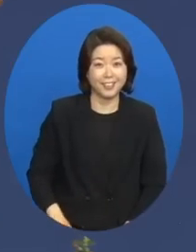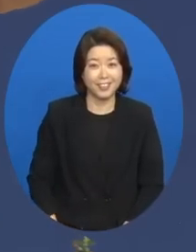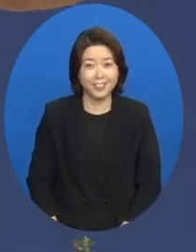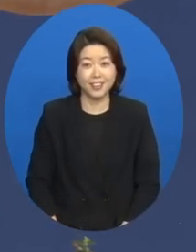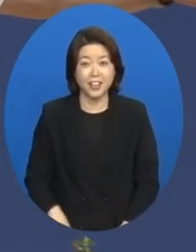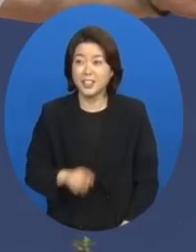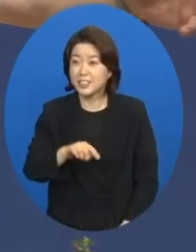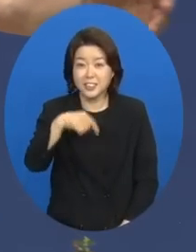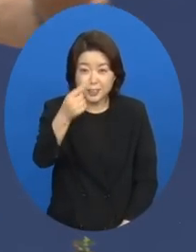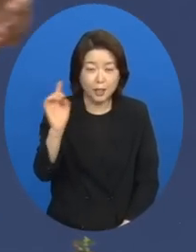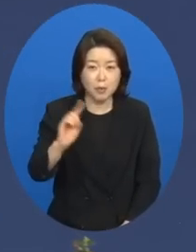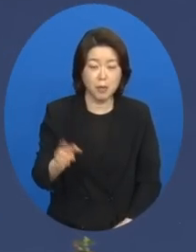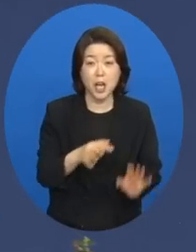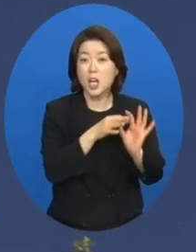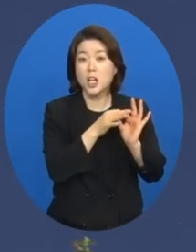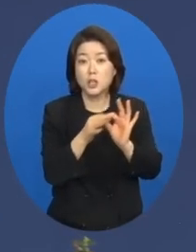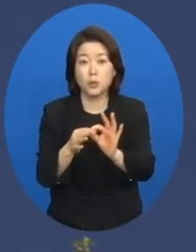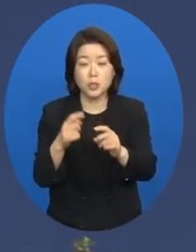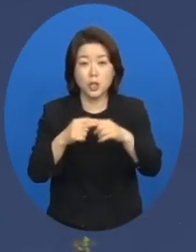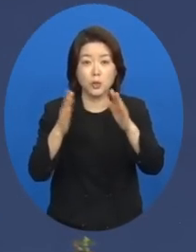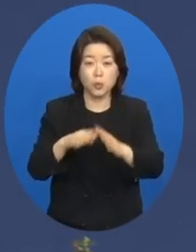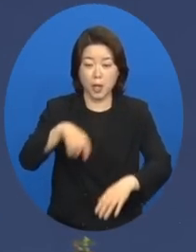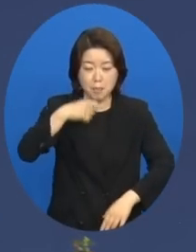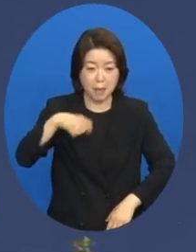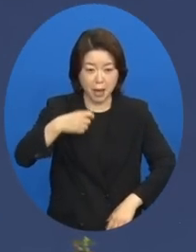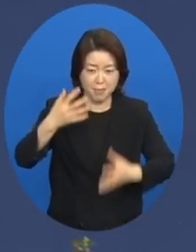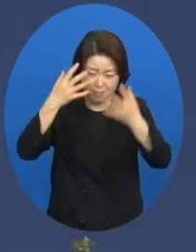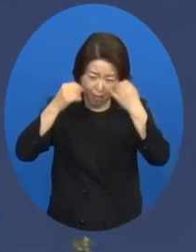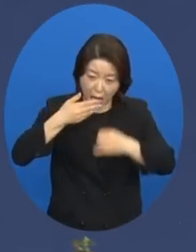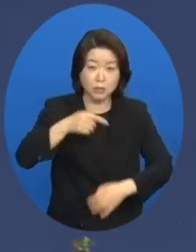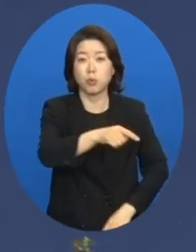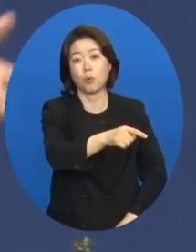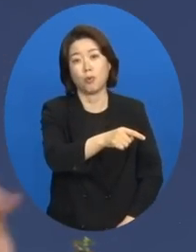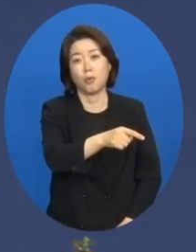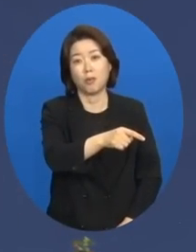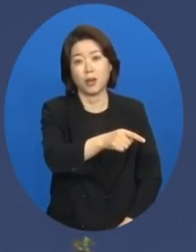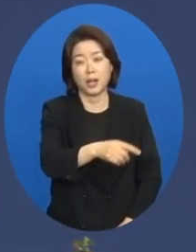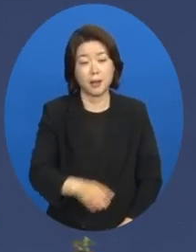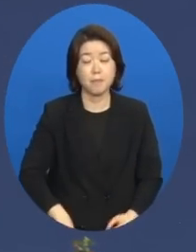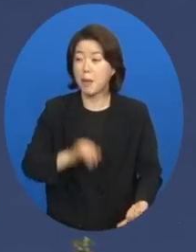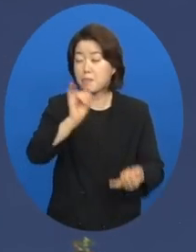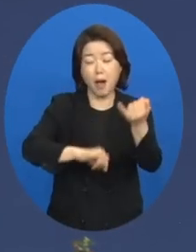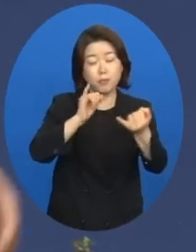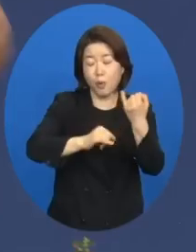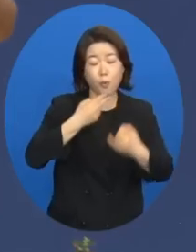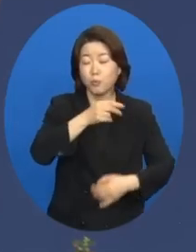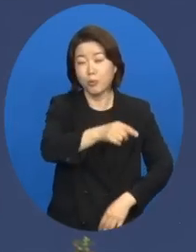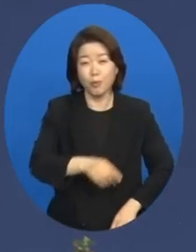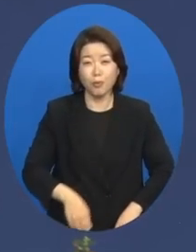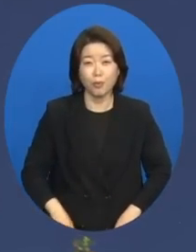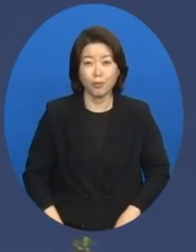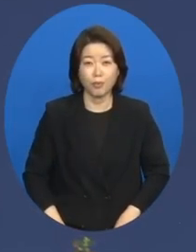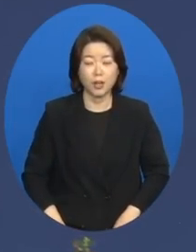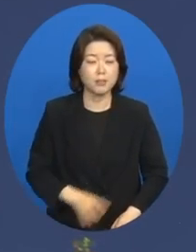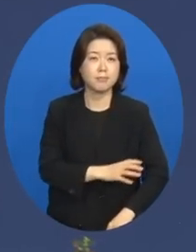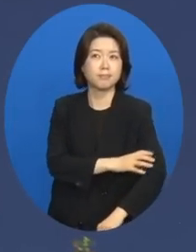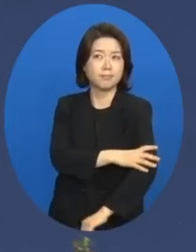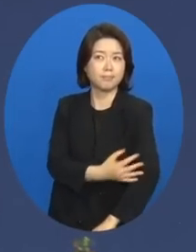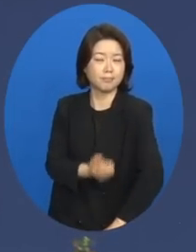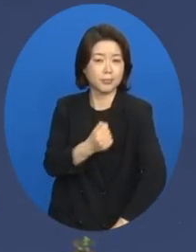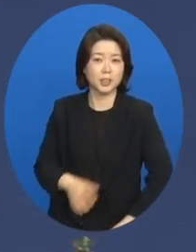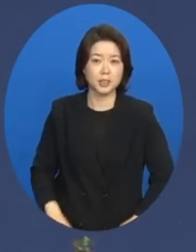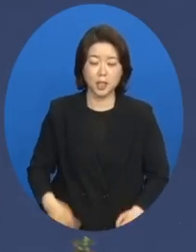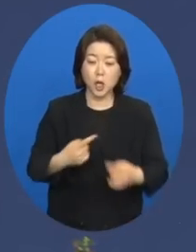그다음에 꾸준히 교회 밥을 제일 많이 처먹어. 왜냐면 빠지질 않으니까. 그리고 기득권이 있으니까